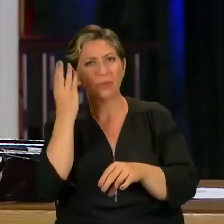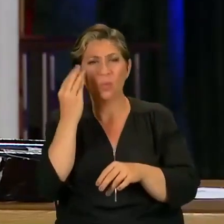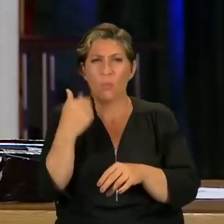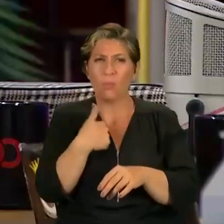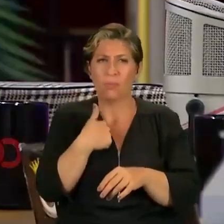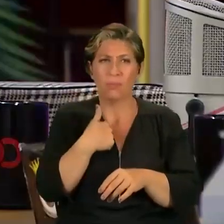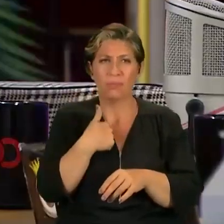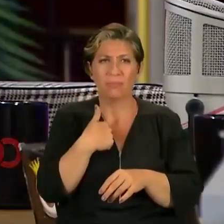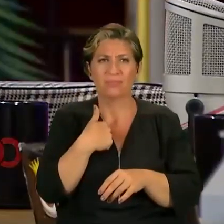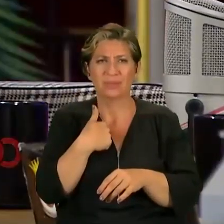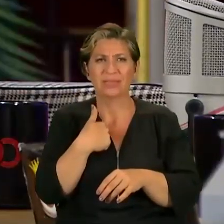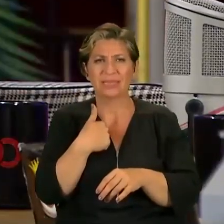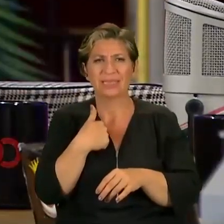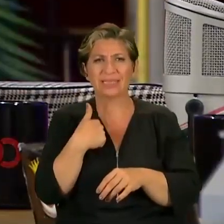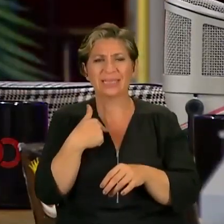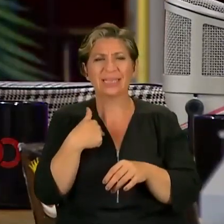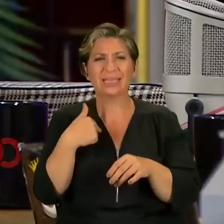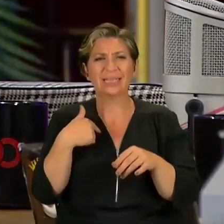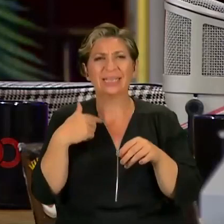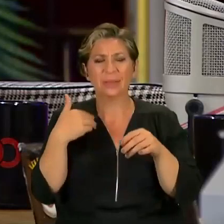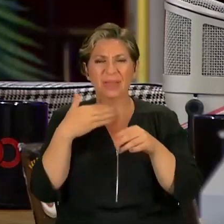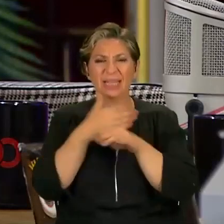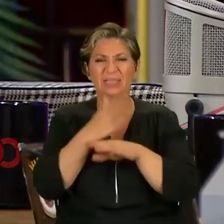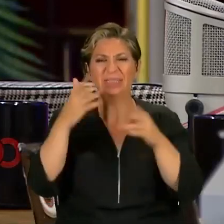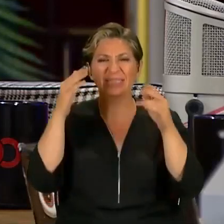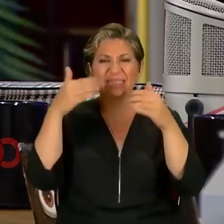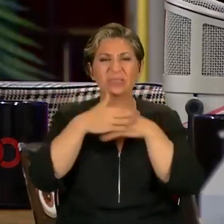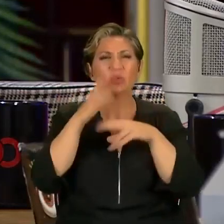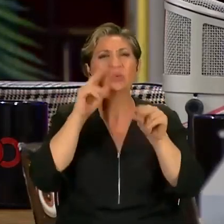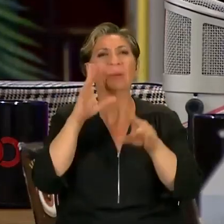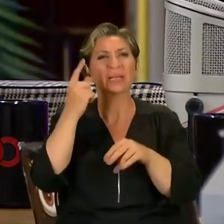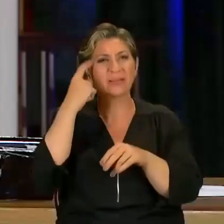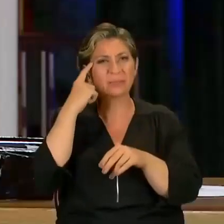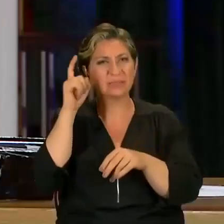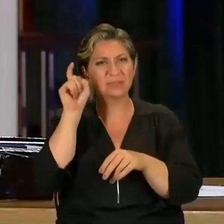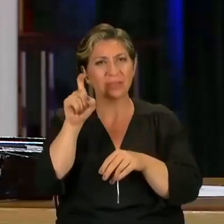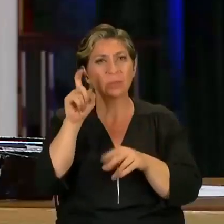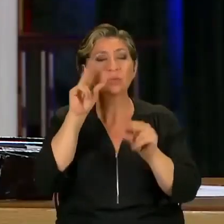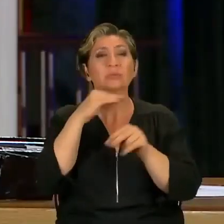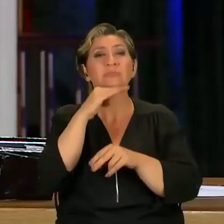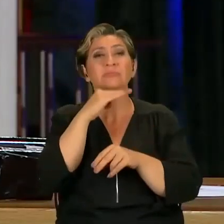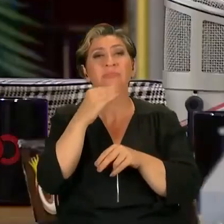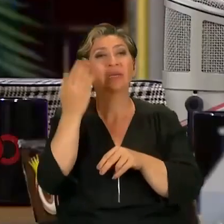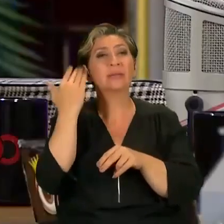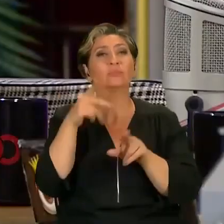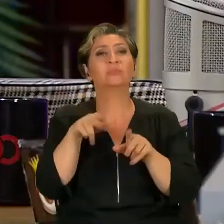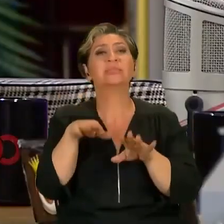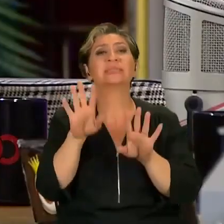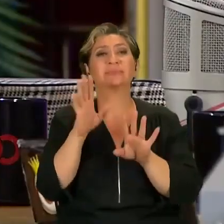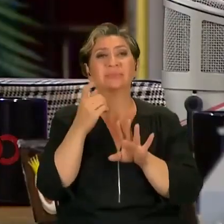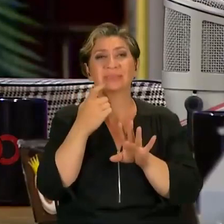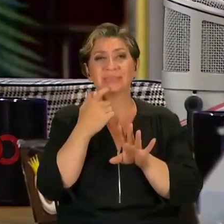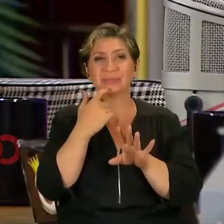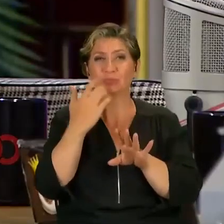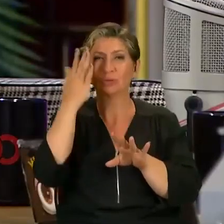yahu. Ben de biraz yarasagillerdenim aslında. Ve kafaya bir şey de taktım mı hiç uyuyamıyorum. Eskiden böyle değildim